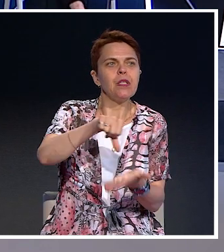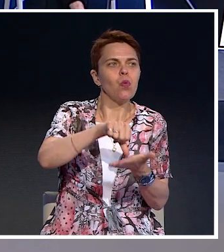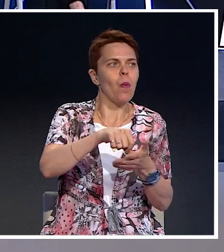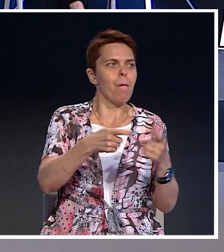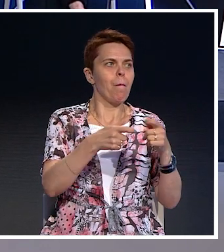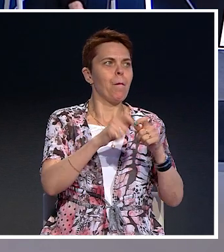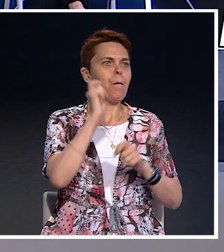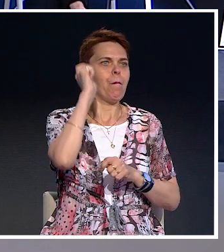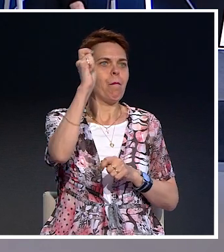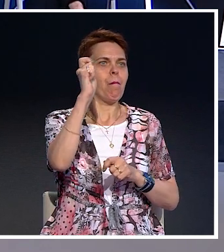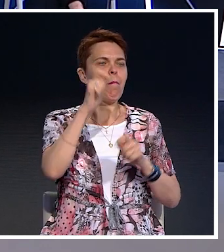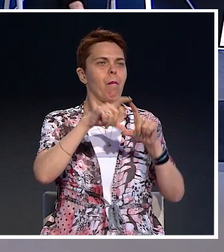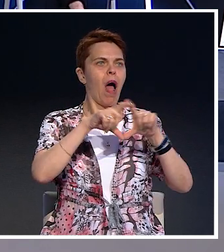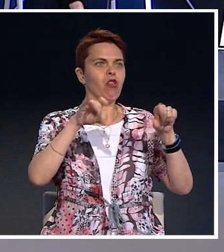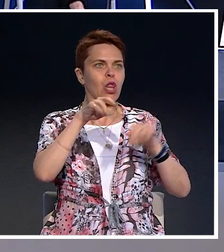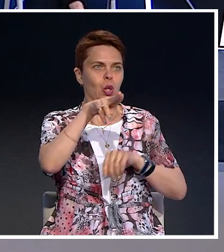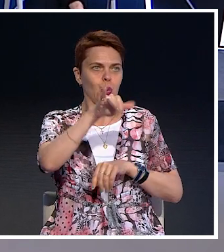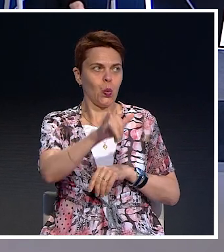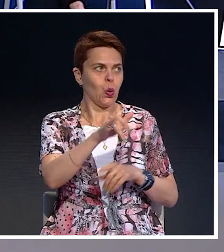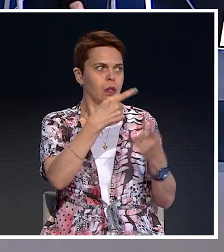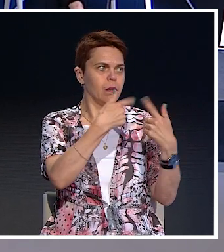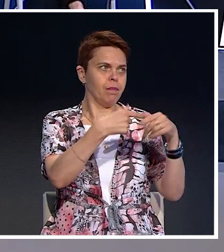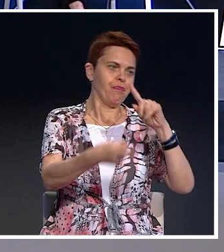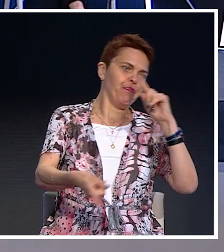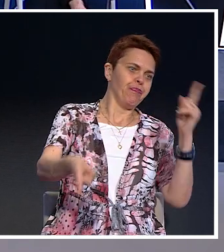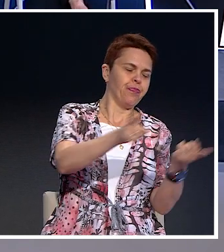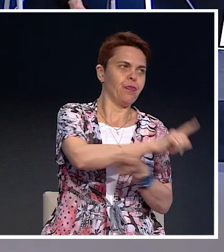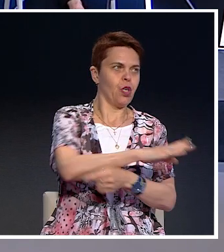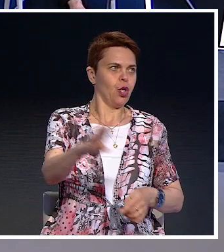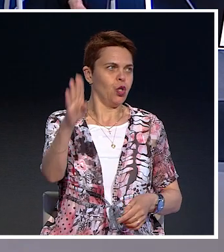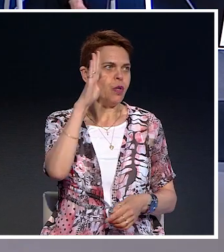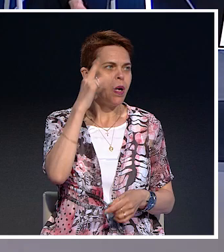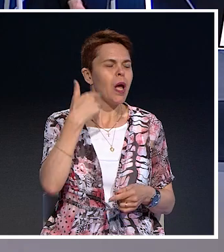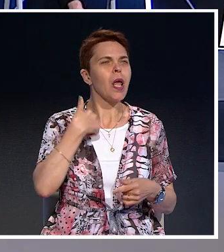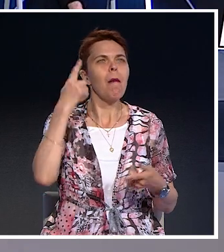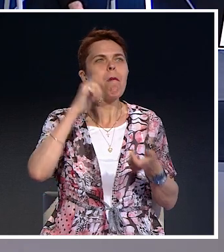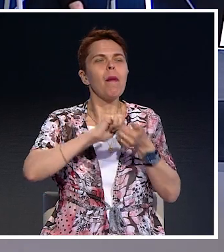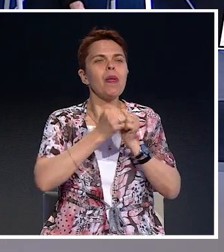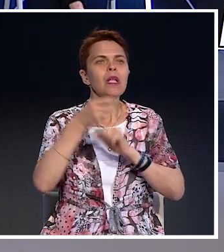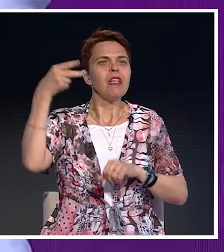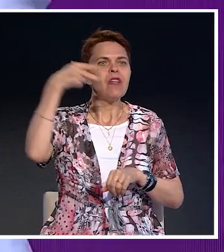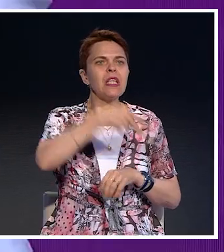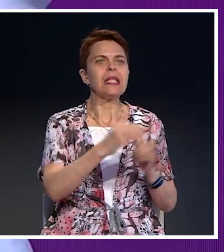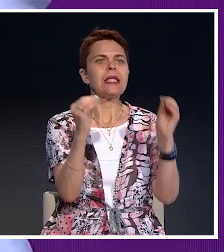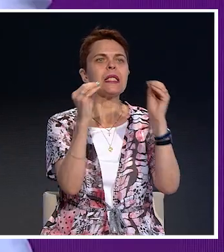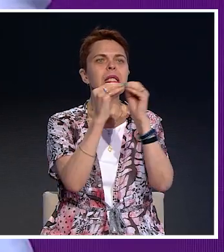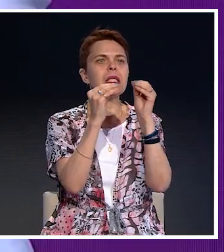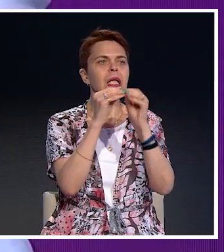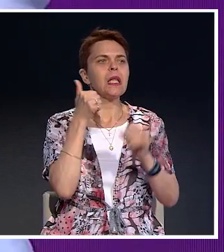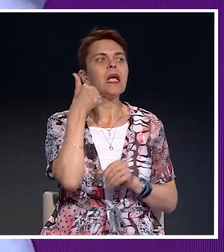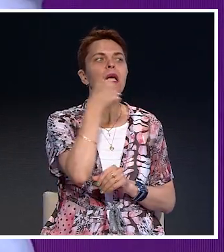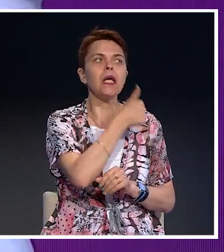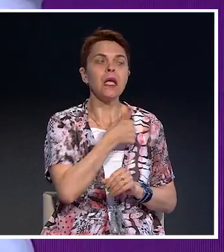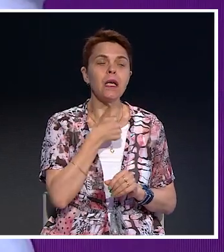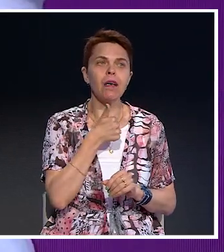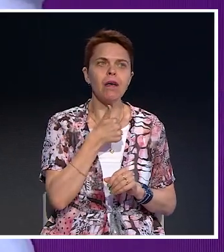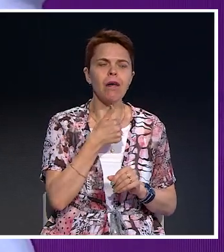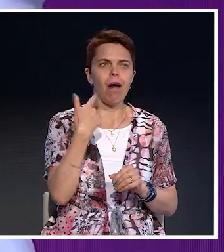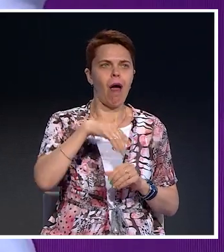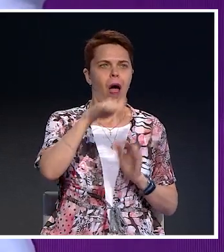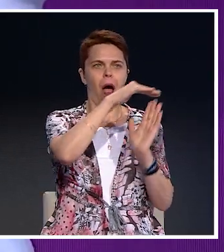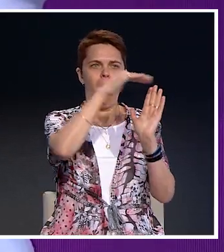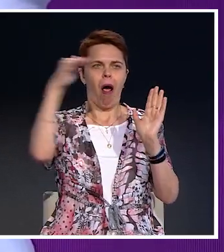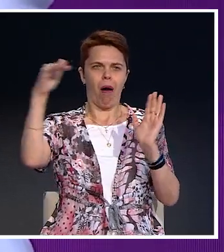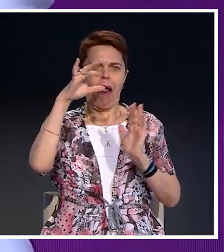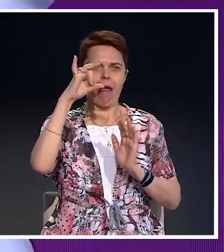представницького мандату. Я дуже добре пам'ятаю, звичайно. Я дуже добре пам'ятаю 2010 рік, коли